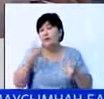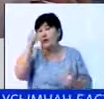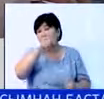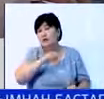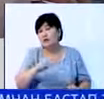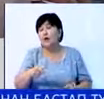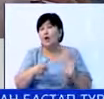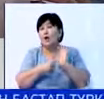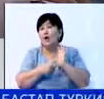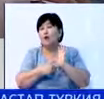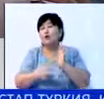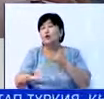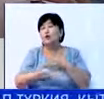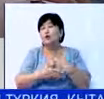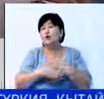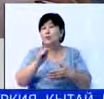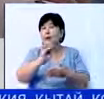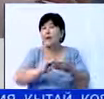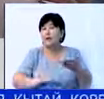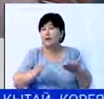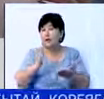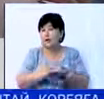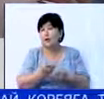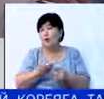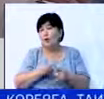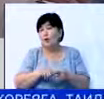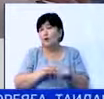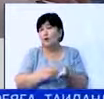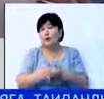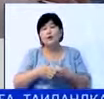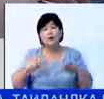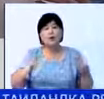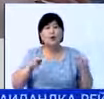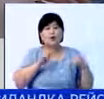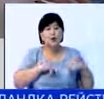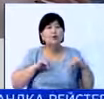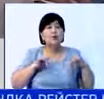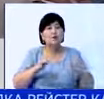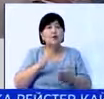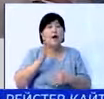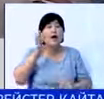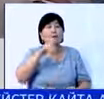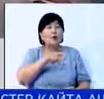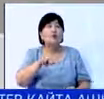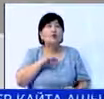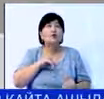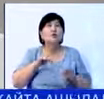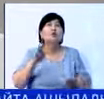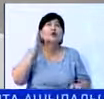өзінде 600-ге жуық қаттама толтырылып, осы бағытта үлкен жұмыстар жүргізіліп жатыр. Алдағы уақытта да жұмыстар